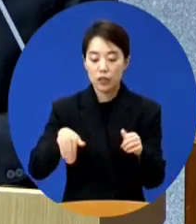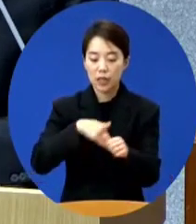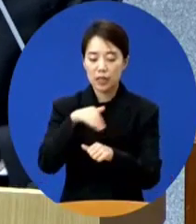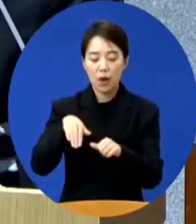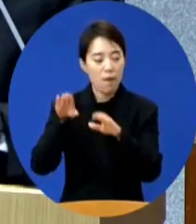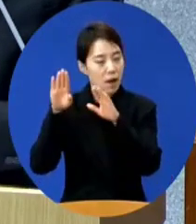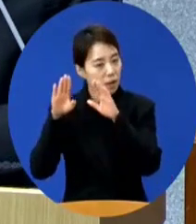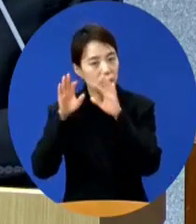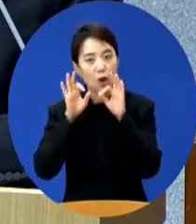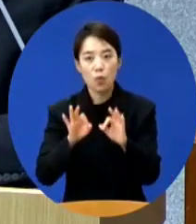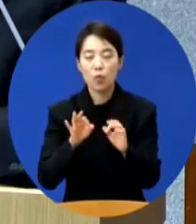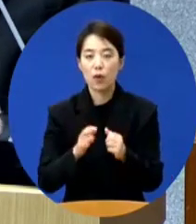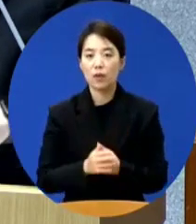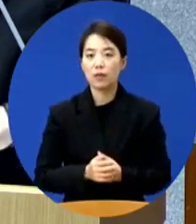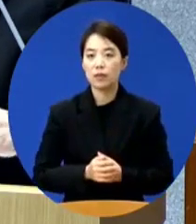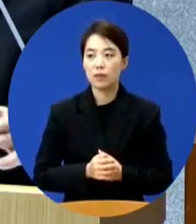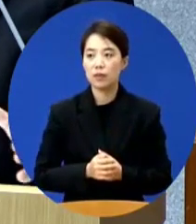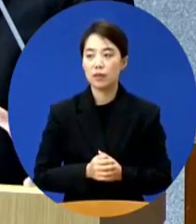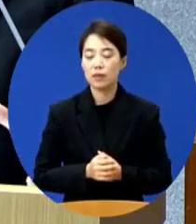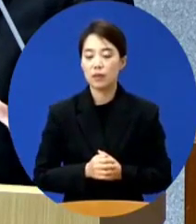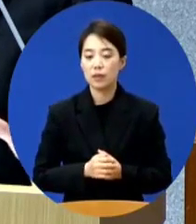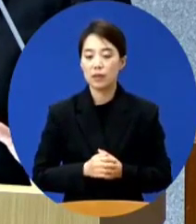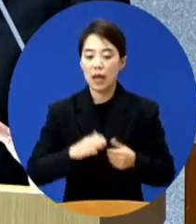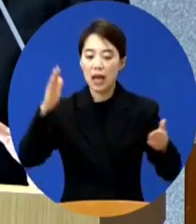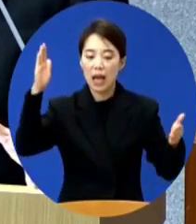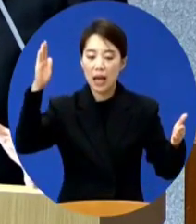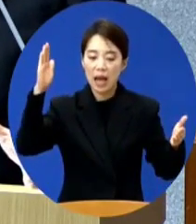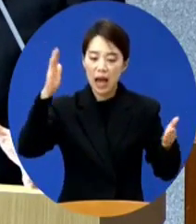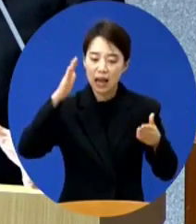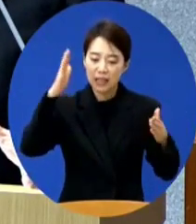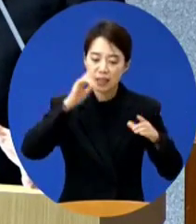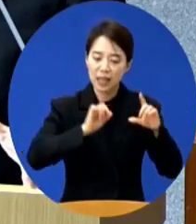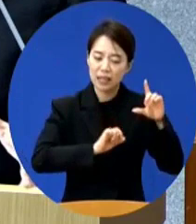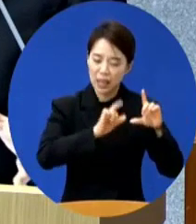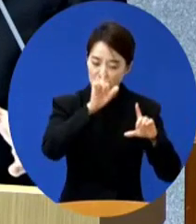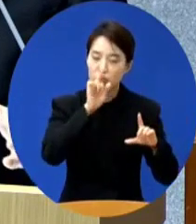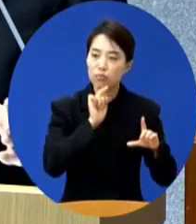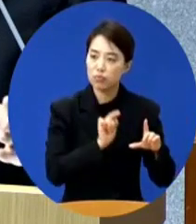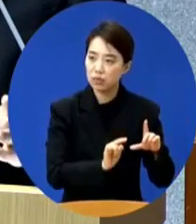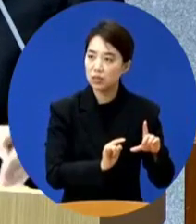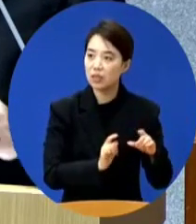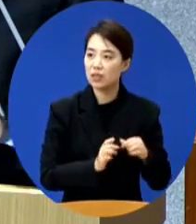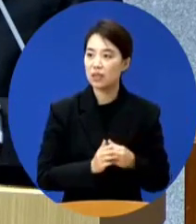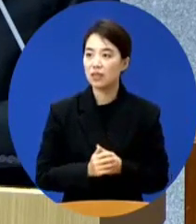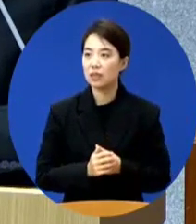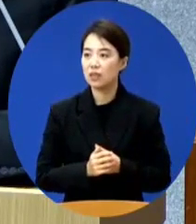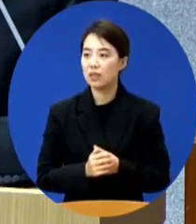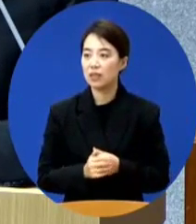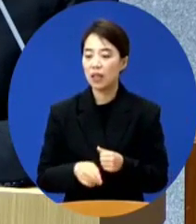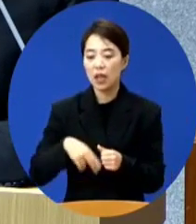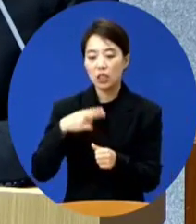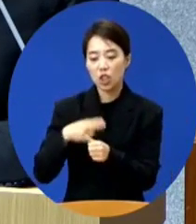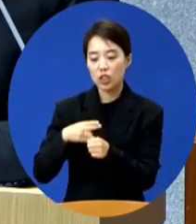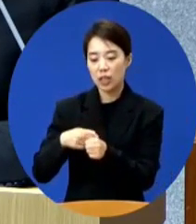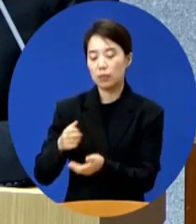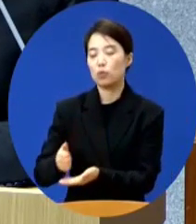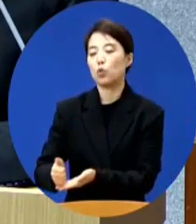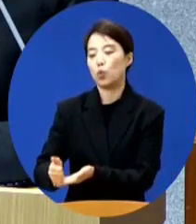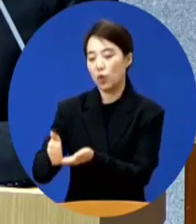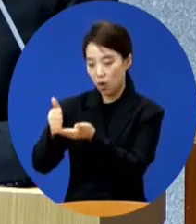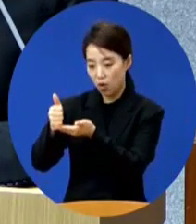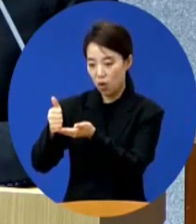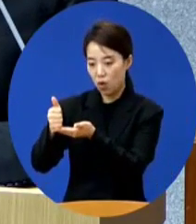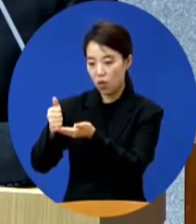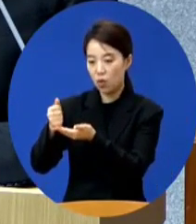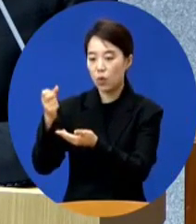들어보면, 사실들은 학생, 대부분의 학생들은 선생님들을 존경하고 그